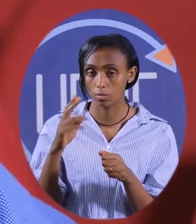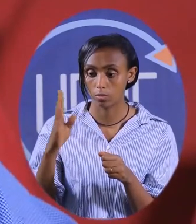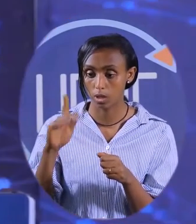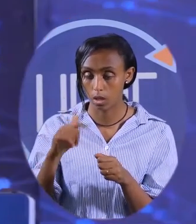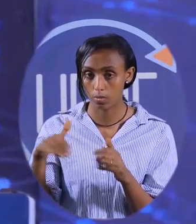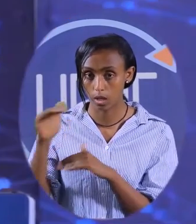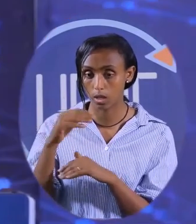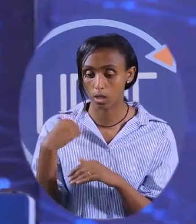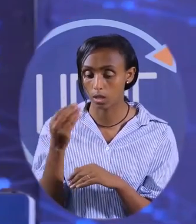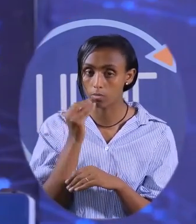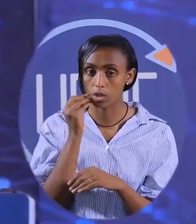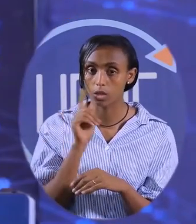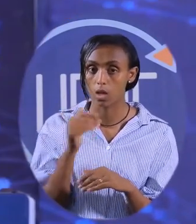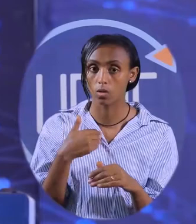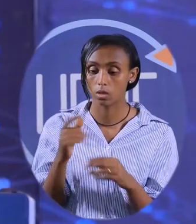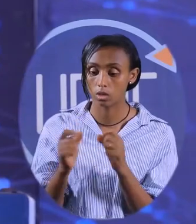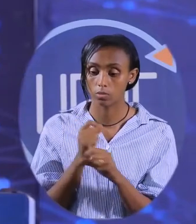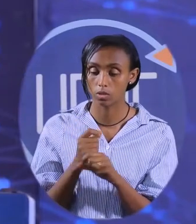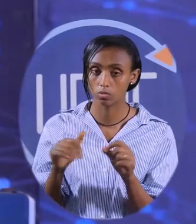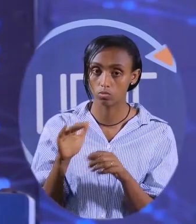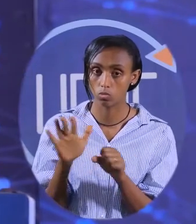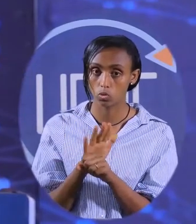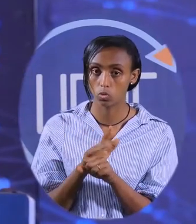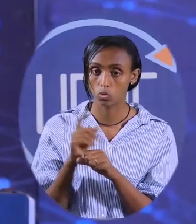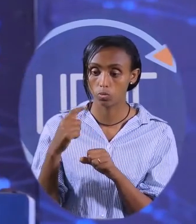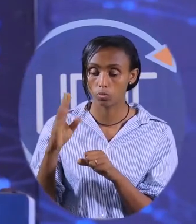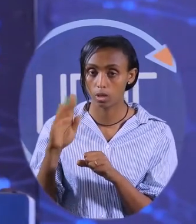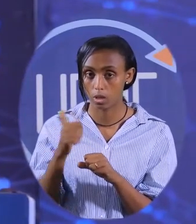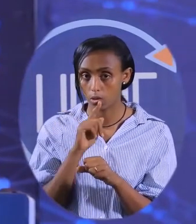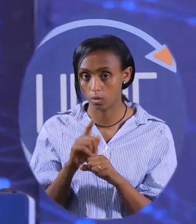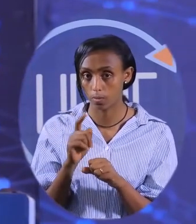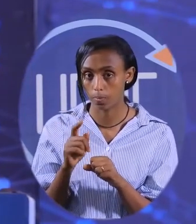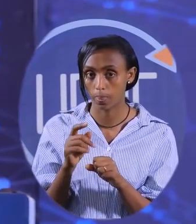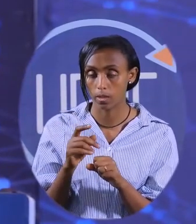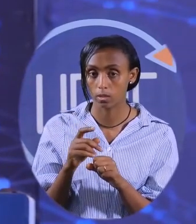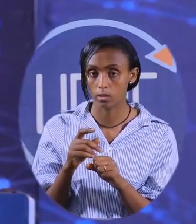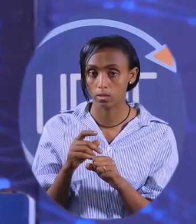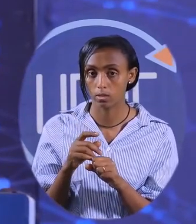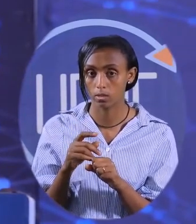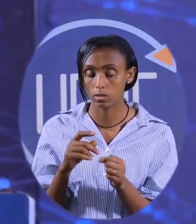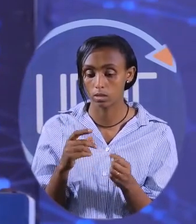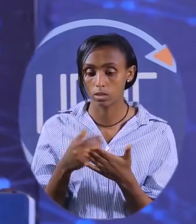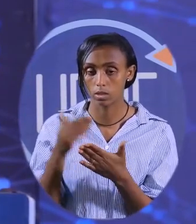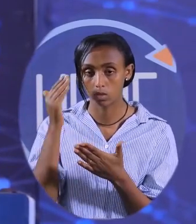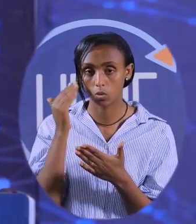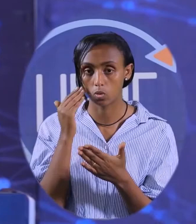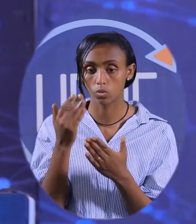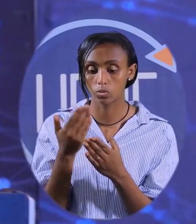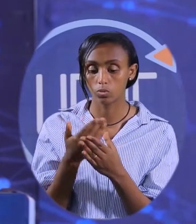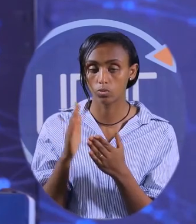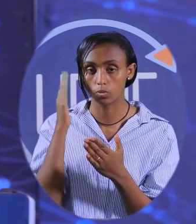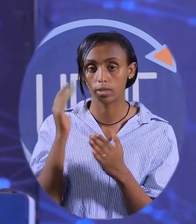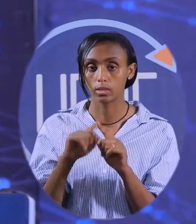የሚያደርገው። እኔ ግን እድሜ ሙሉ የደከምኩበት እሱ ትምህርት ነው ባል ሰርቄም ለገዛ እችላለሁ ቤት። የስርቆት እውቀት ግን በቀላሉ